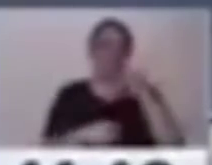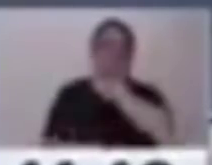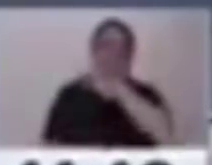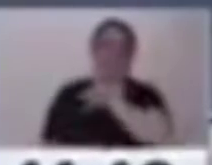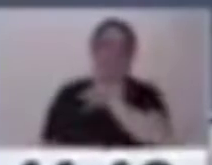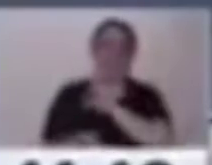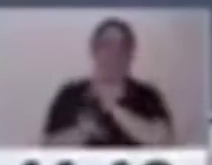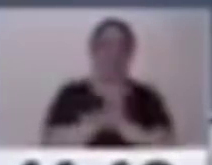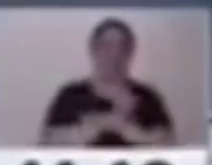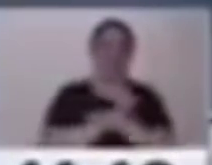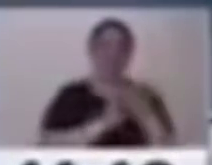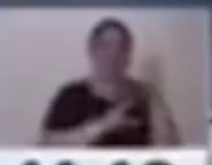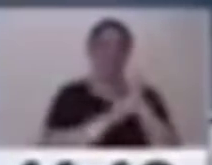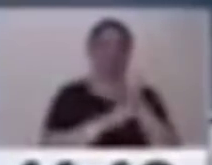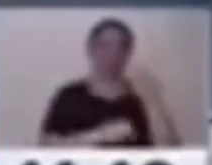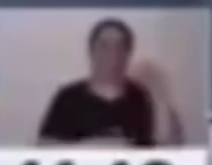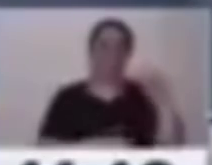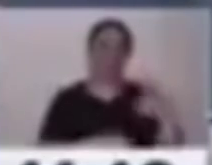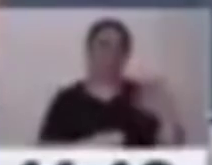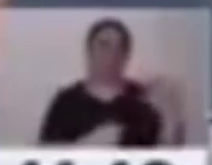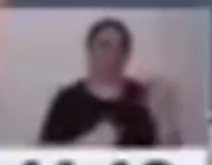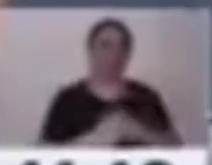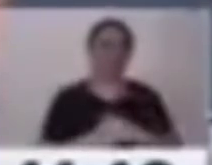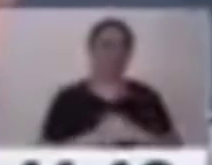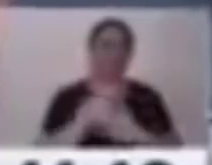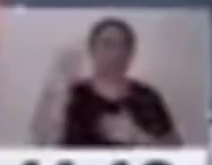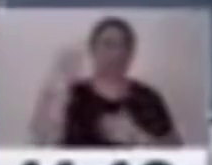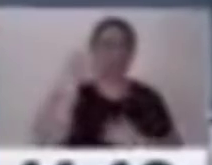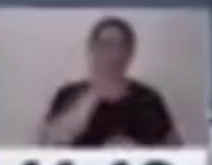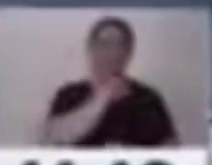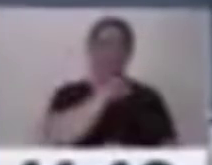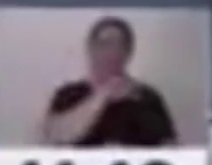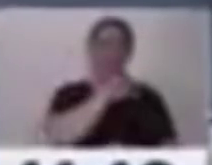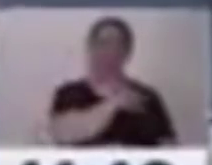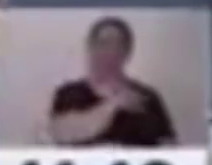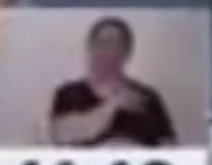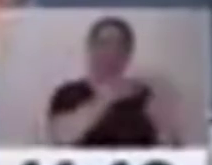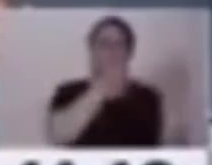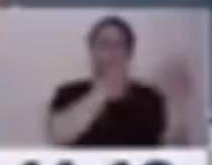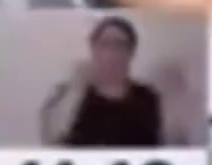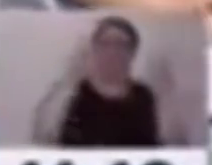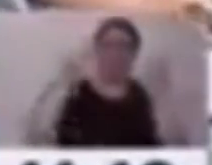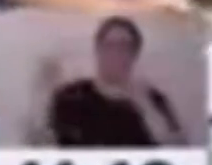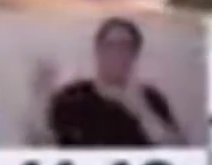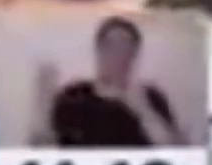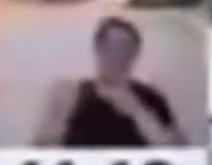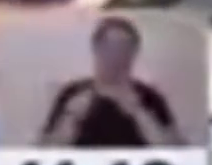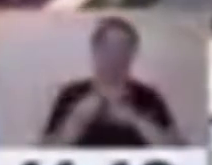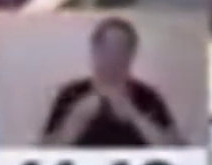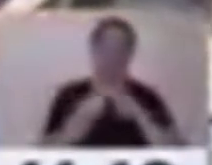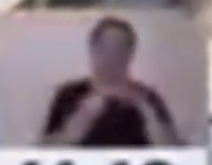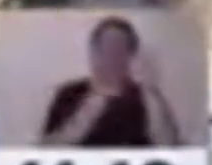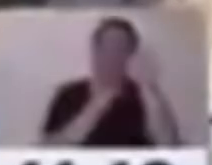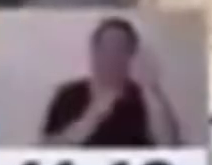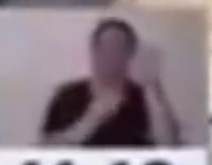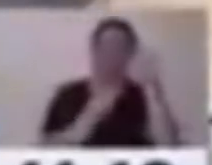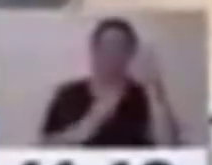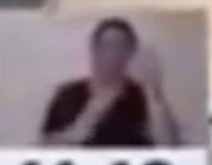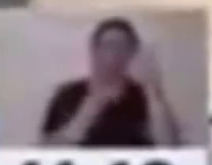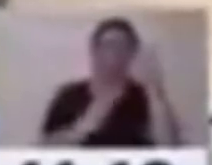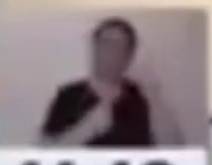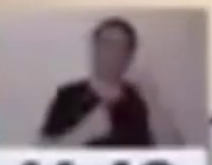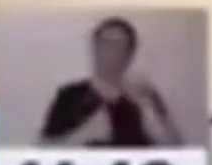naman po ay makapaghanda sa implementasyon o magiging mga programa sa ilalim ng